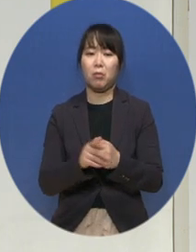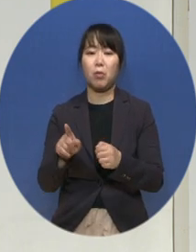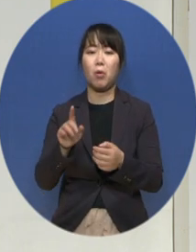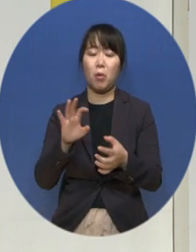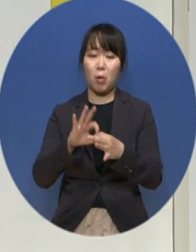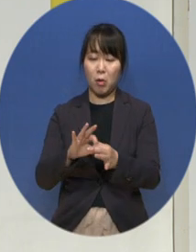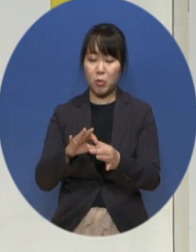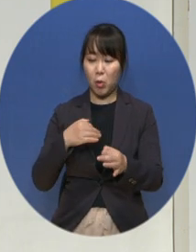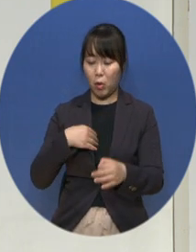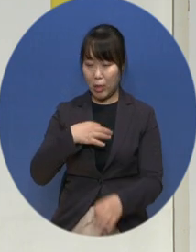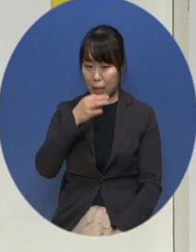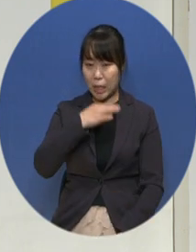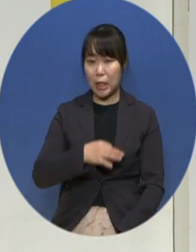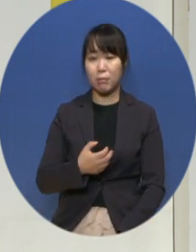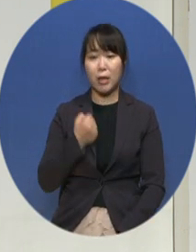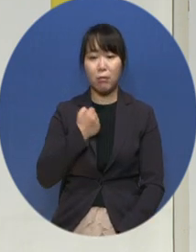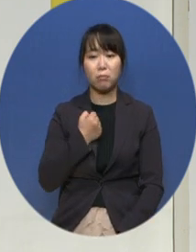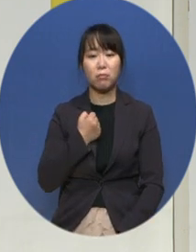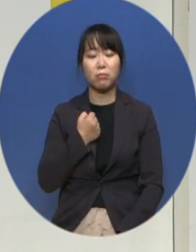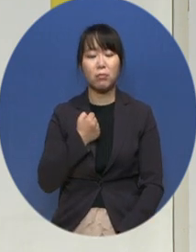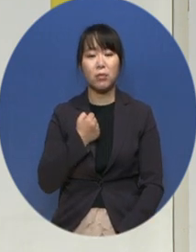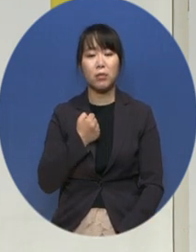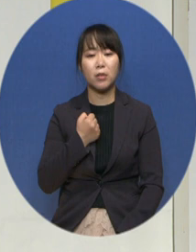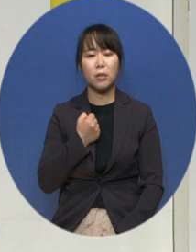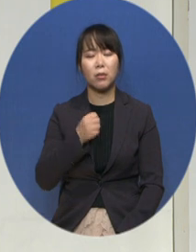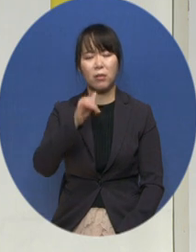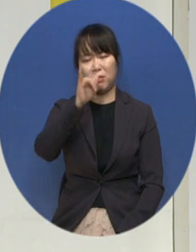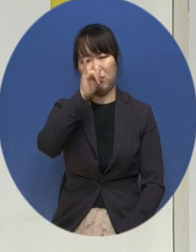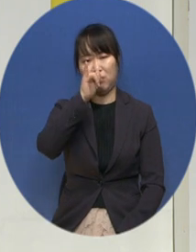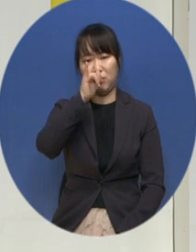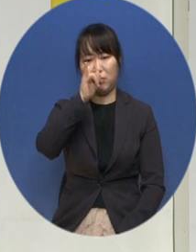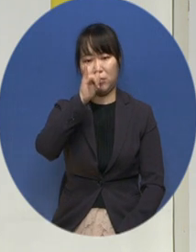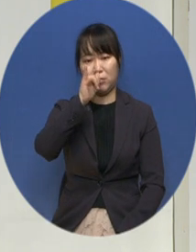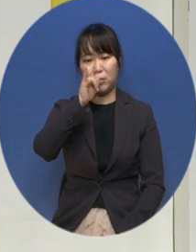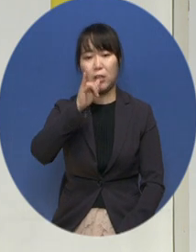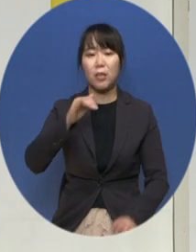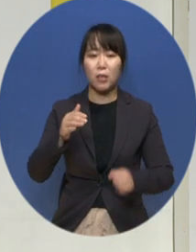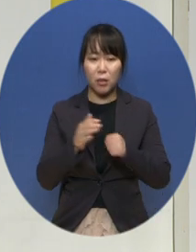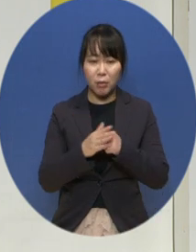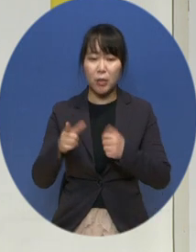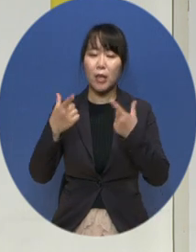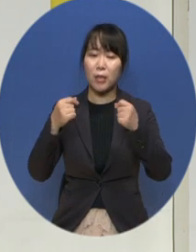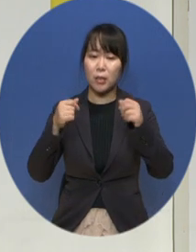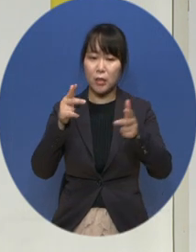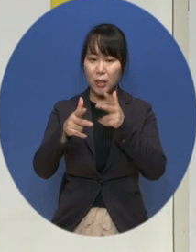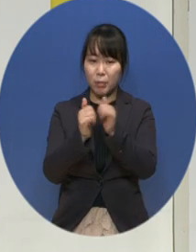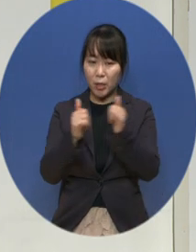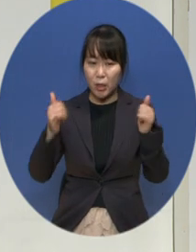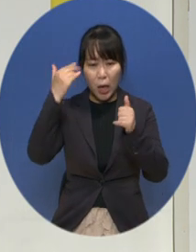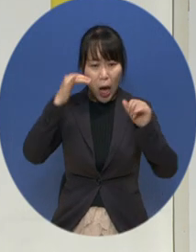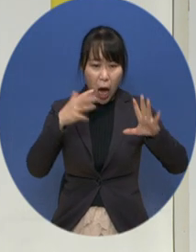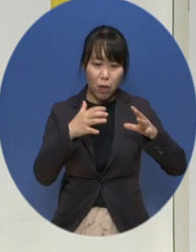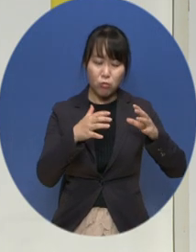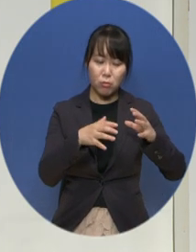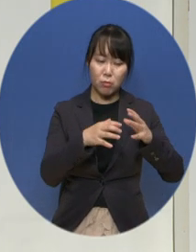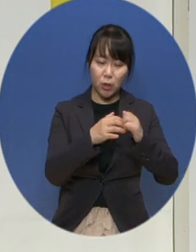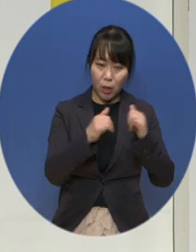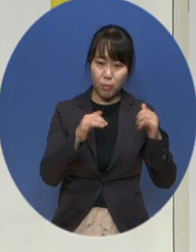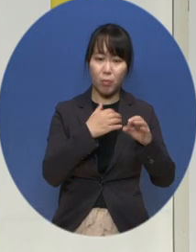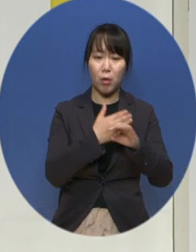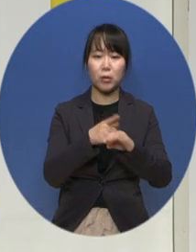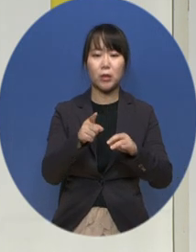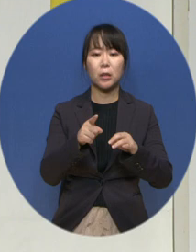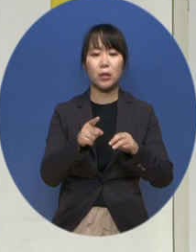이거로 이걸 수로서 이익을 더 폰은 일들이 있거든요 그런 포터 사업자들이 특히 국내 면에 국내에